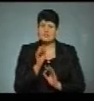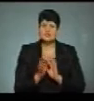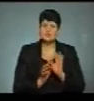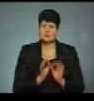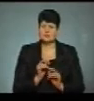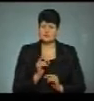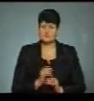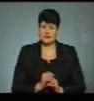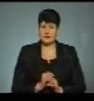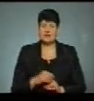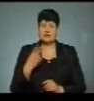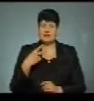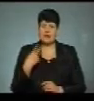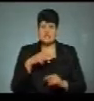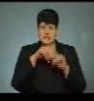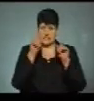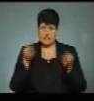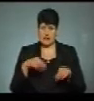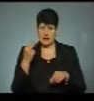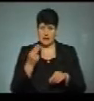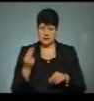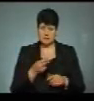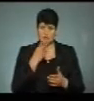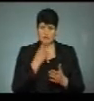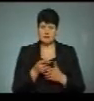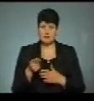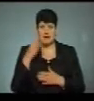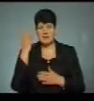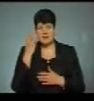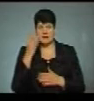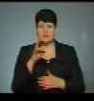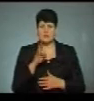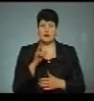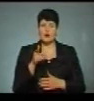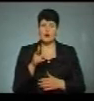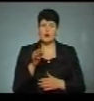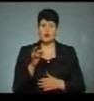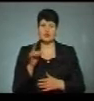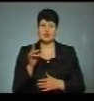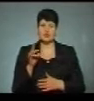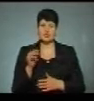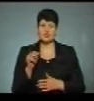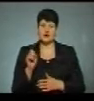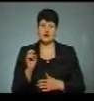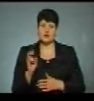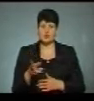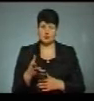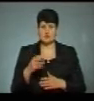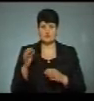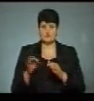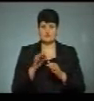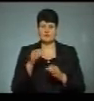20 картин, вишитих авторською технікою, презентувала в Тернополі хмельничанка Ніна Гончарук на виставці «Шевченкіана у вишитих